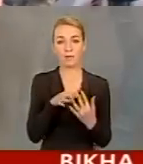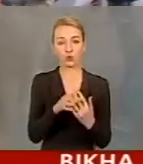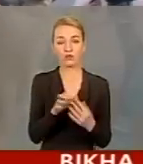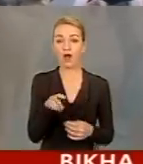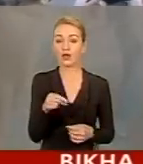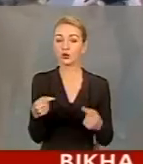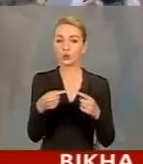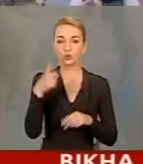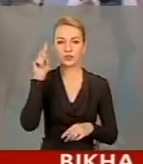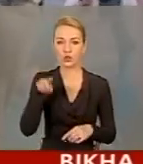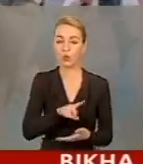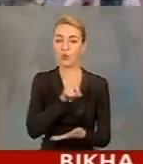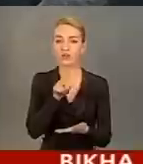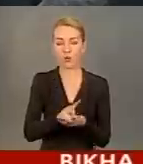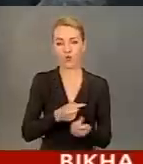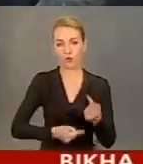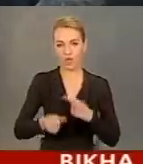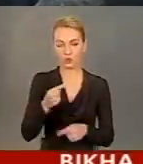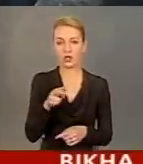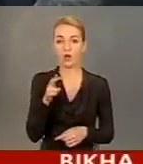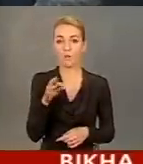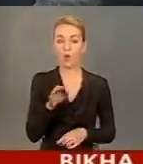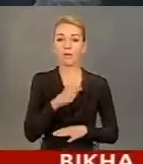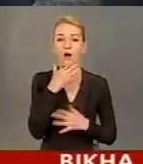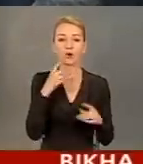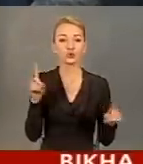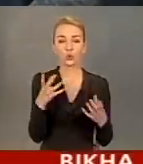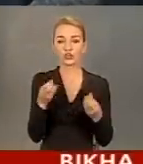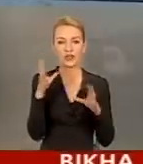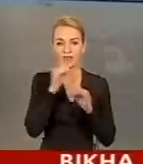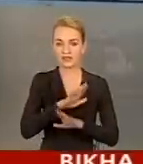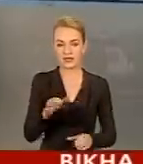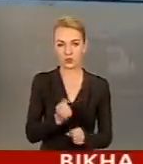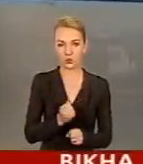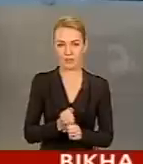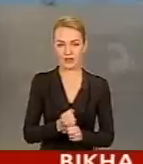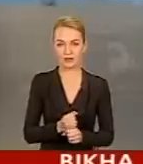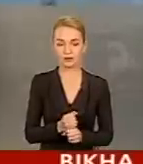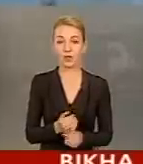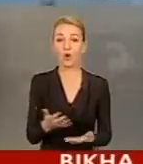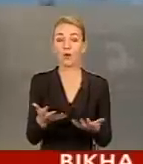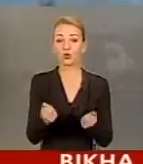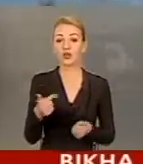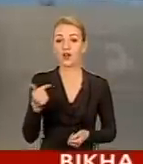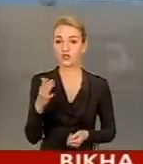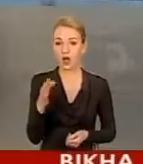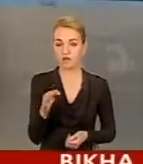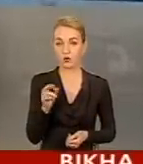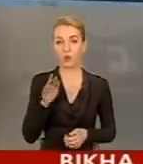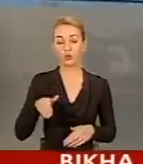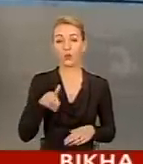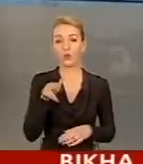але точно знають, що обов'язково повернуться, бо багато чого ще не встигли зробити. Отримати громадянство при тому пути по